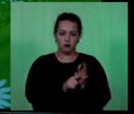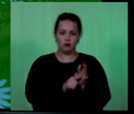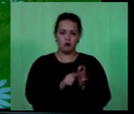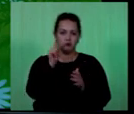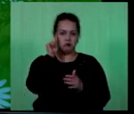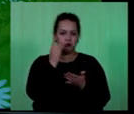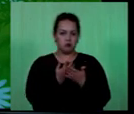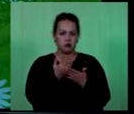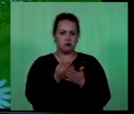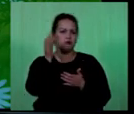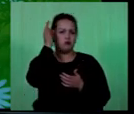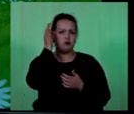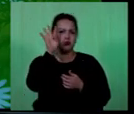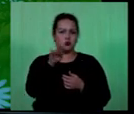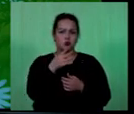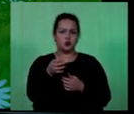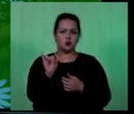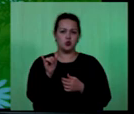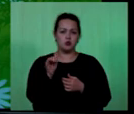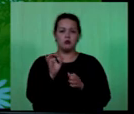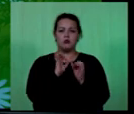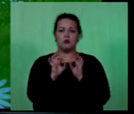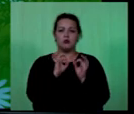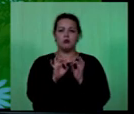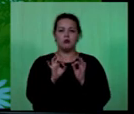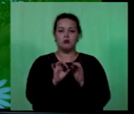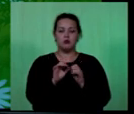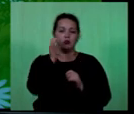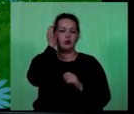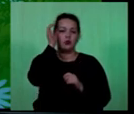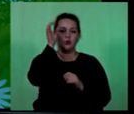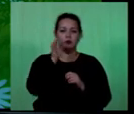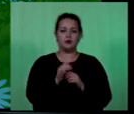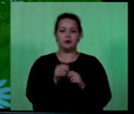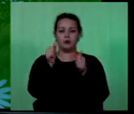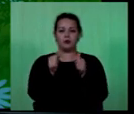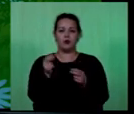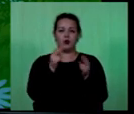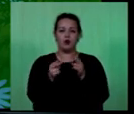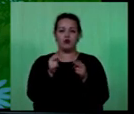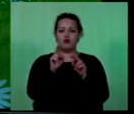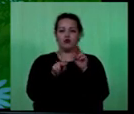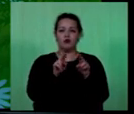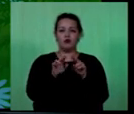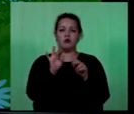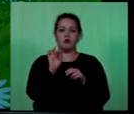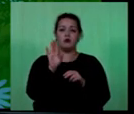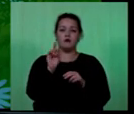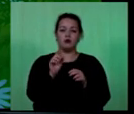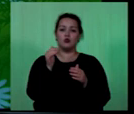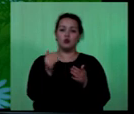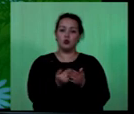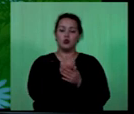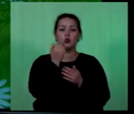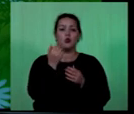вспомнили таблицу проверьте умнички картинка раскрашена и вы снова